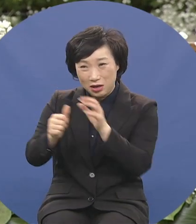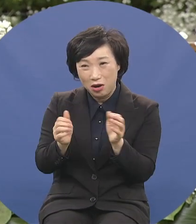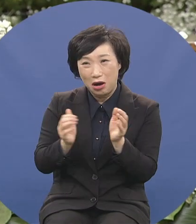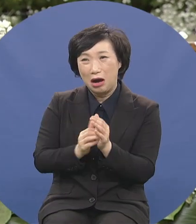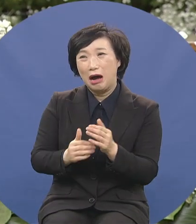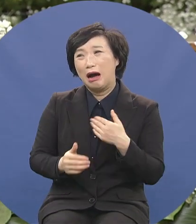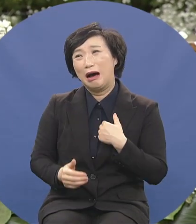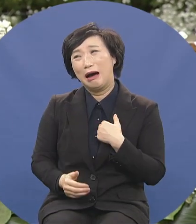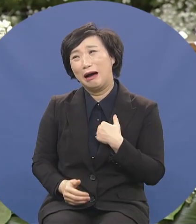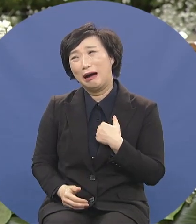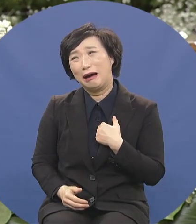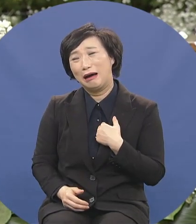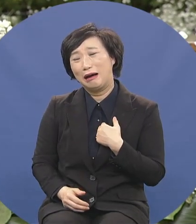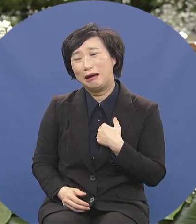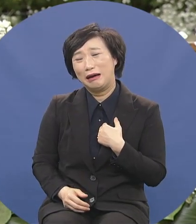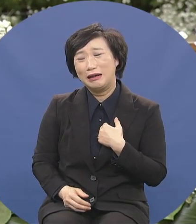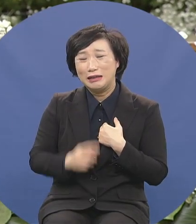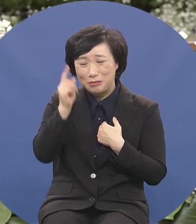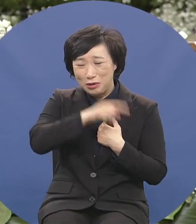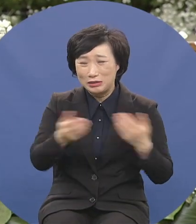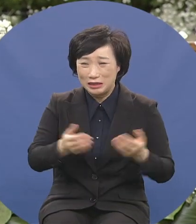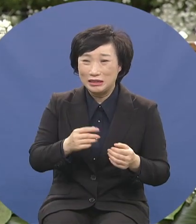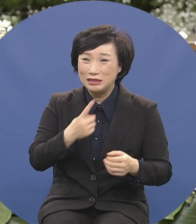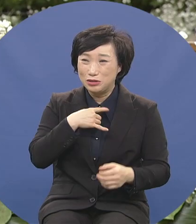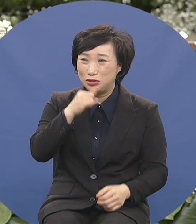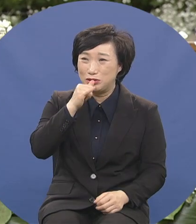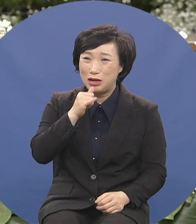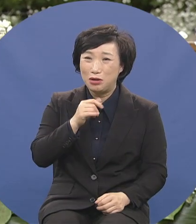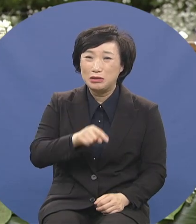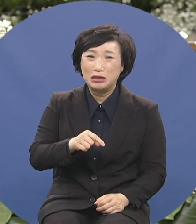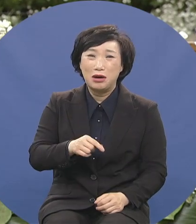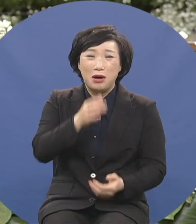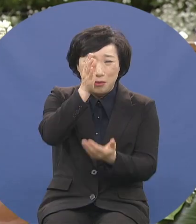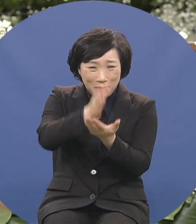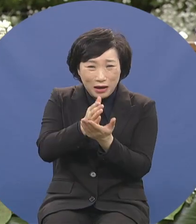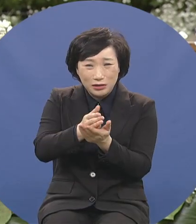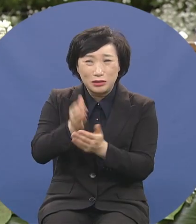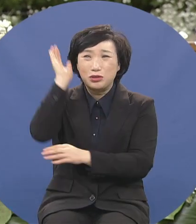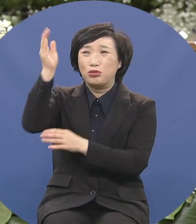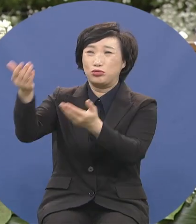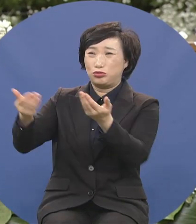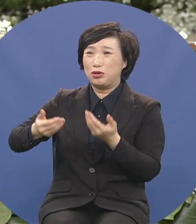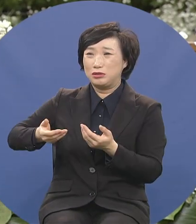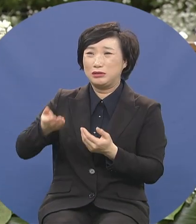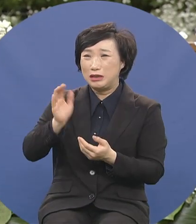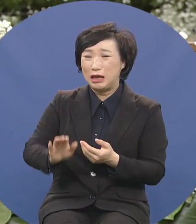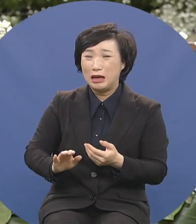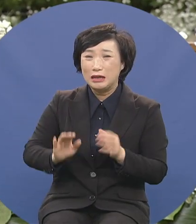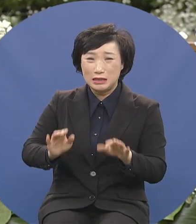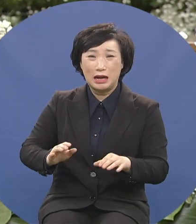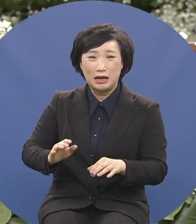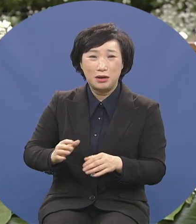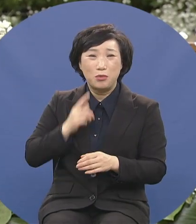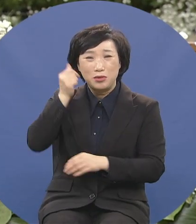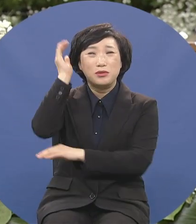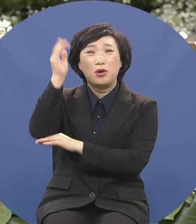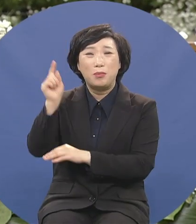이용해서 우리 못된 짓을 저질르지 말자고, 성령